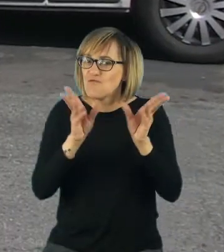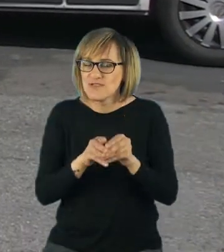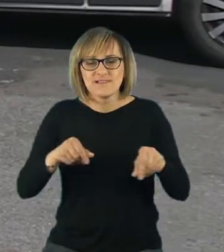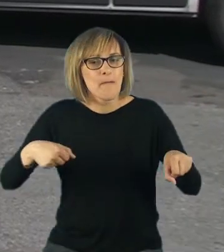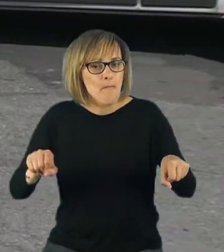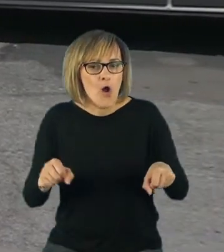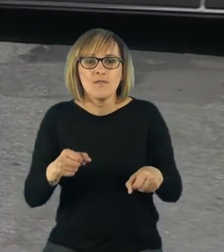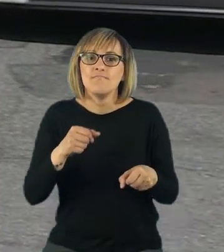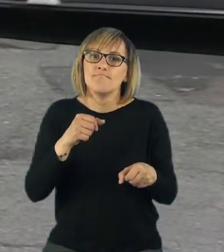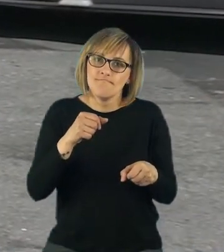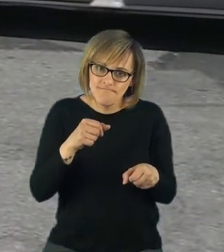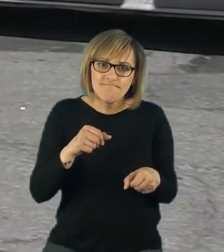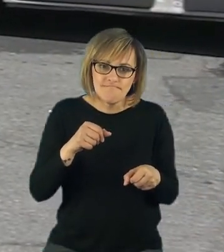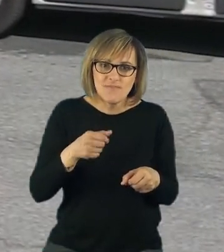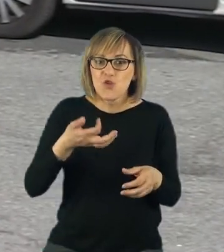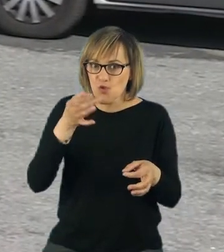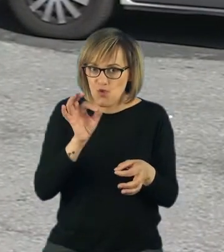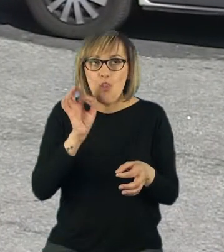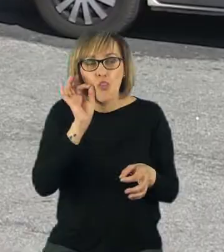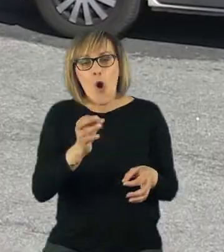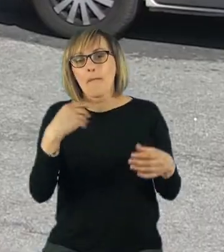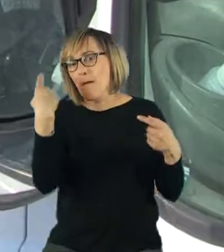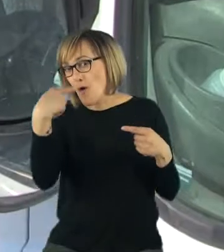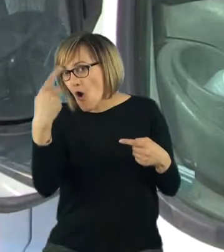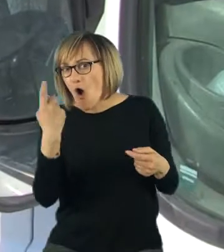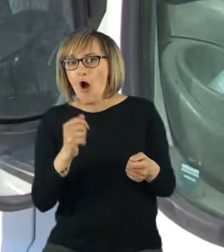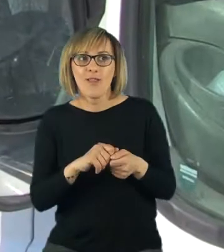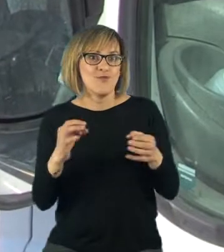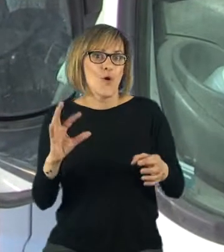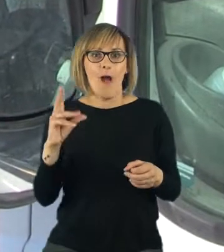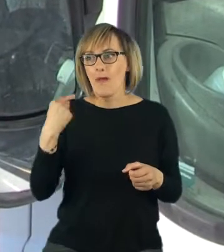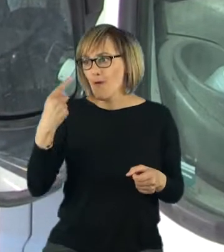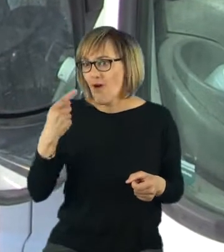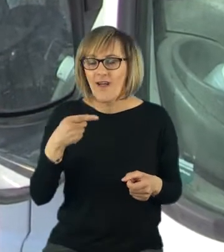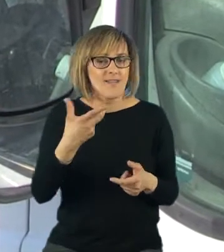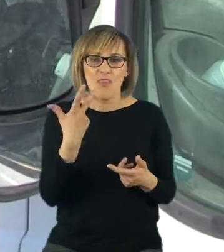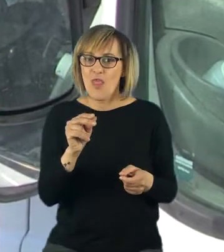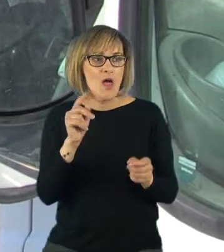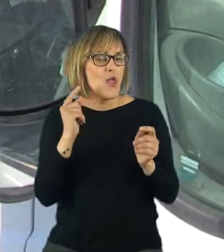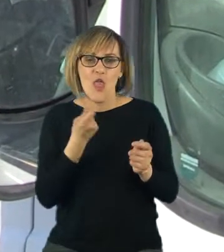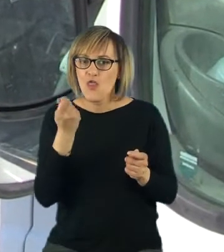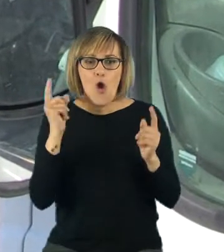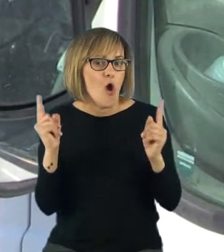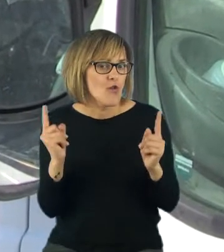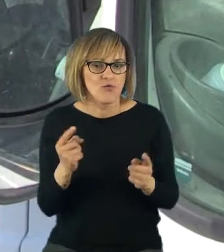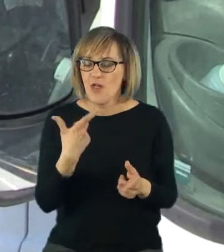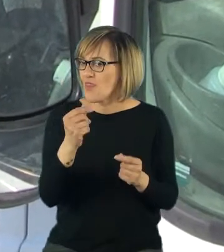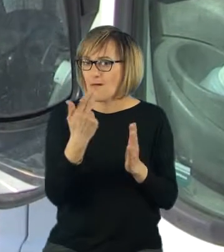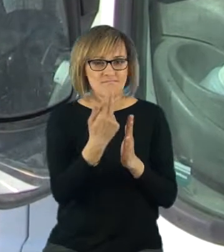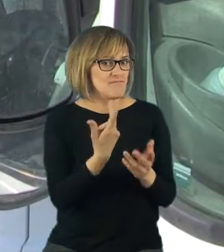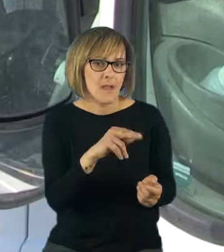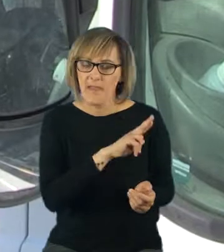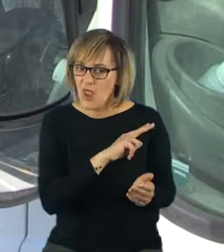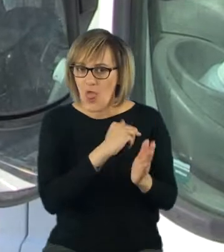motocykliści korzystający z pięknej pogody, takiej jak na przykład dzisiaj, jeżdżą ostrożnie i przestrzegają przepisów